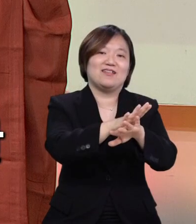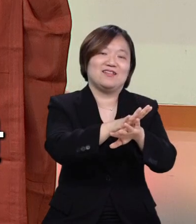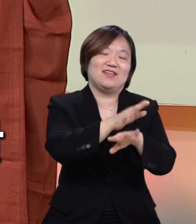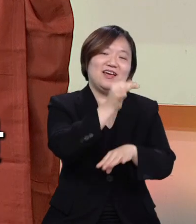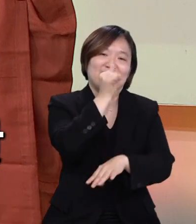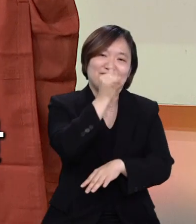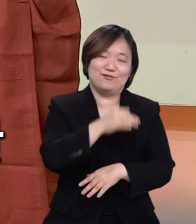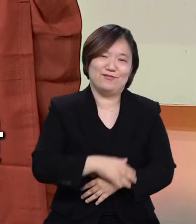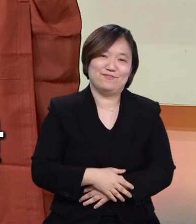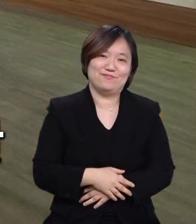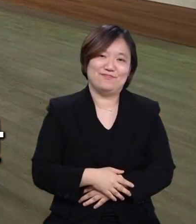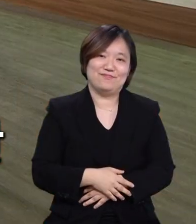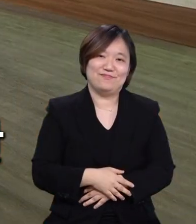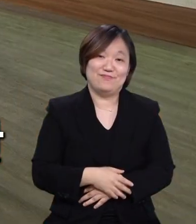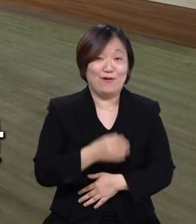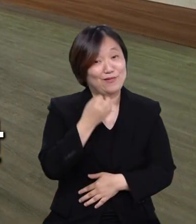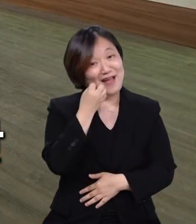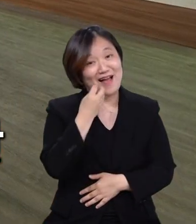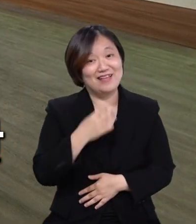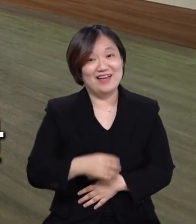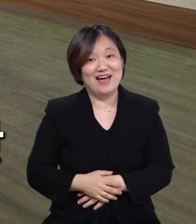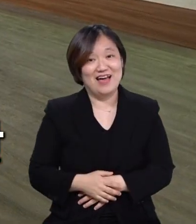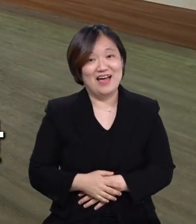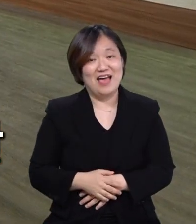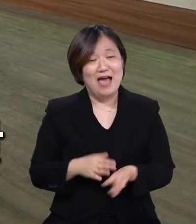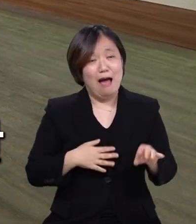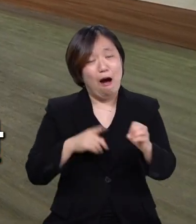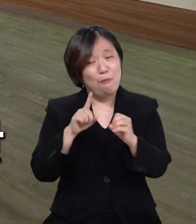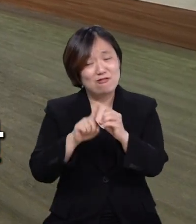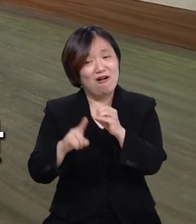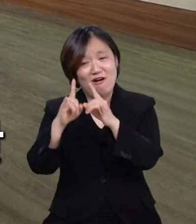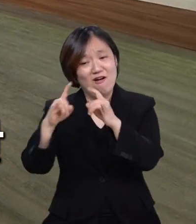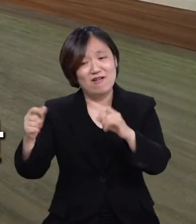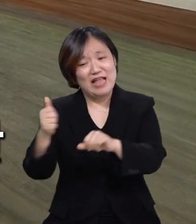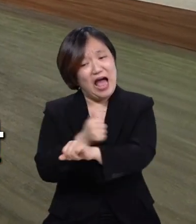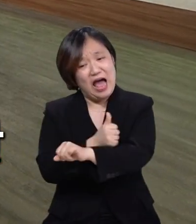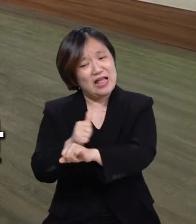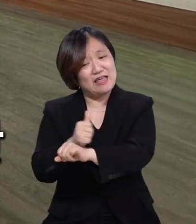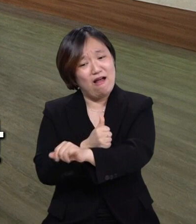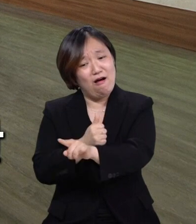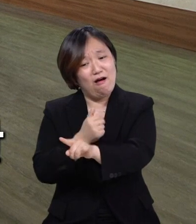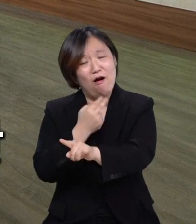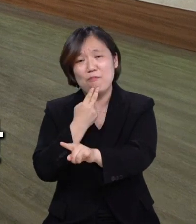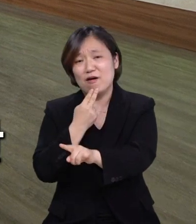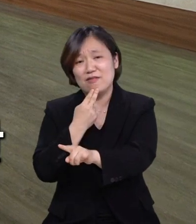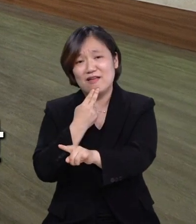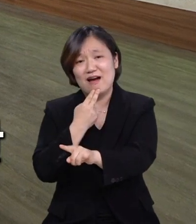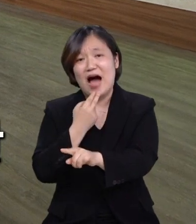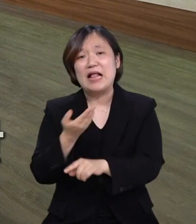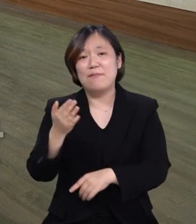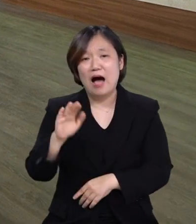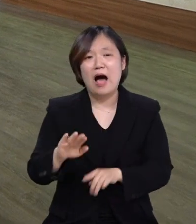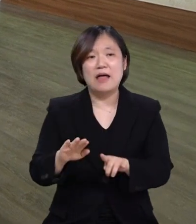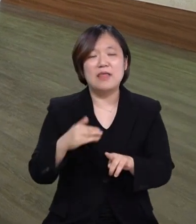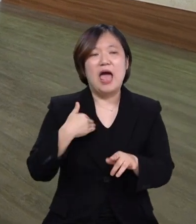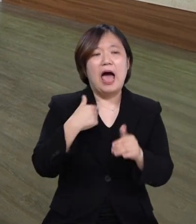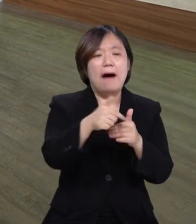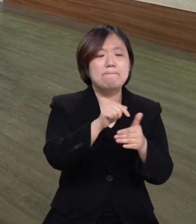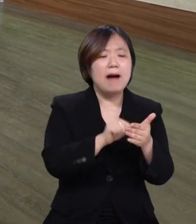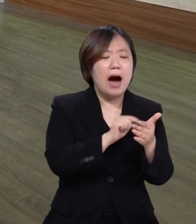그것도 희한하죠 이렇게 딱히 다니시는 절에는 없었지만 또 마음속으로는